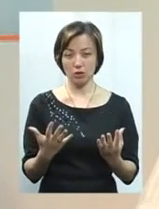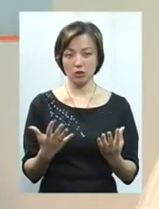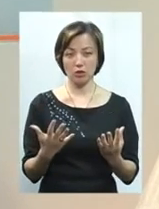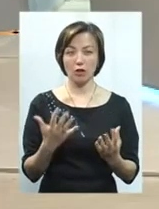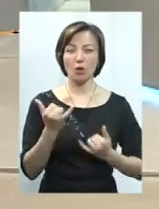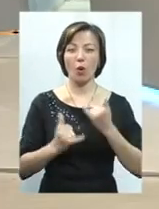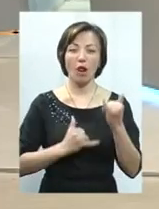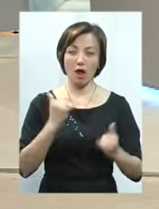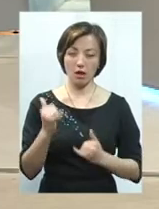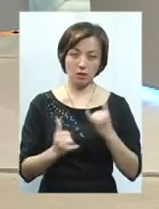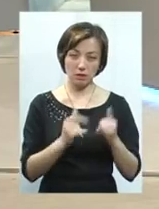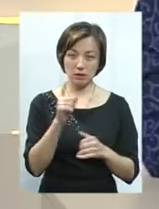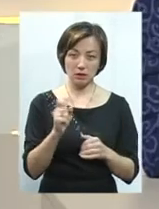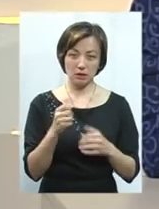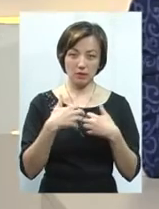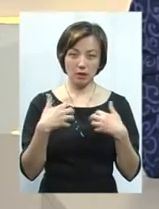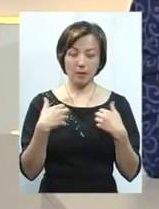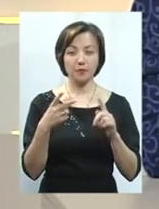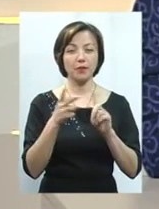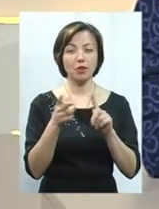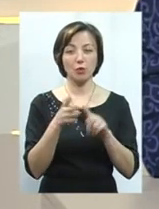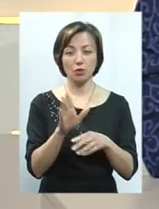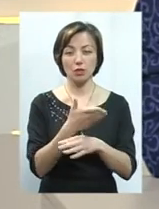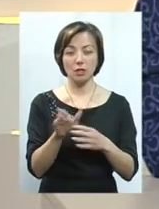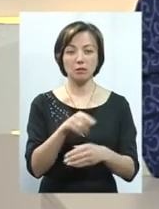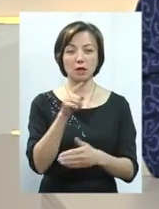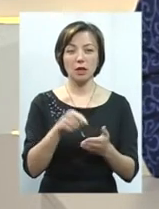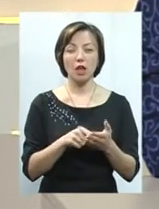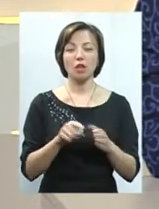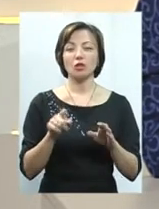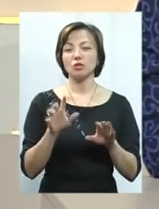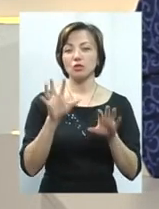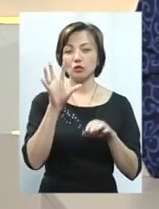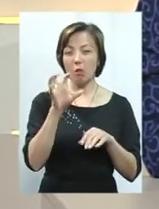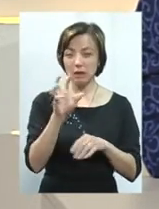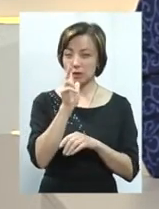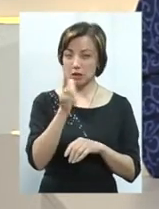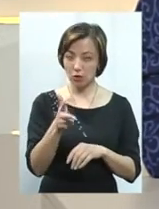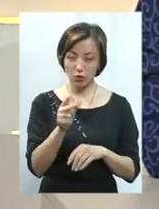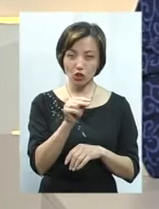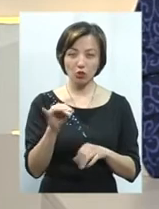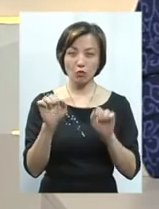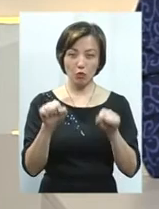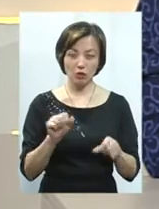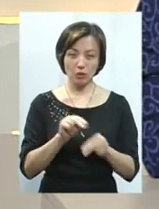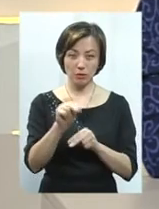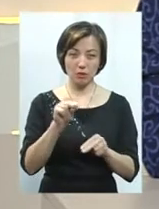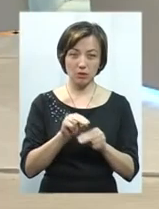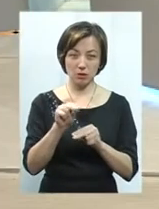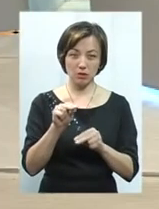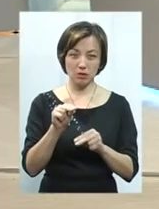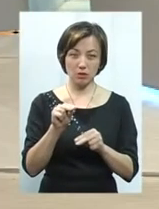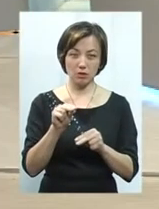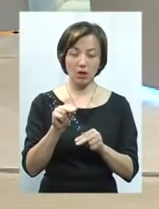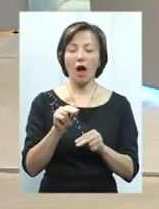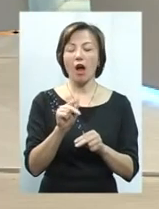тоді догляд. І друга частина запитання. Собаці 3 роки. Чи можна посадити собаку на